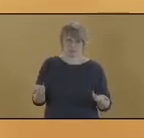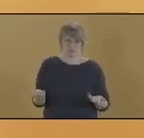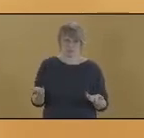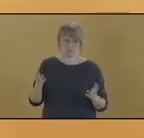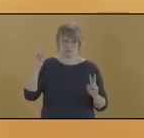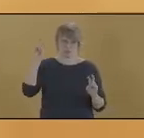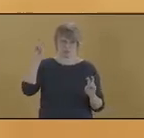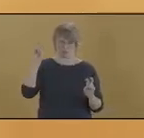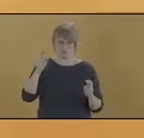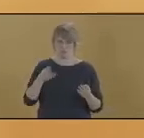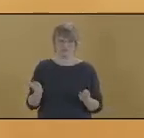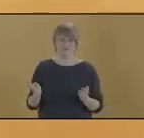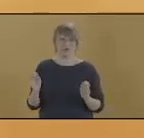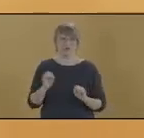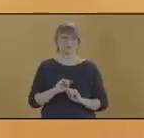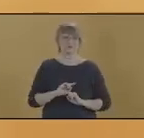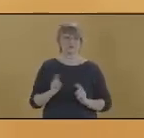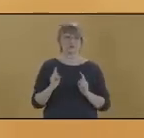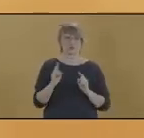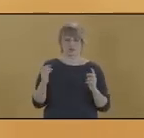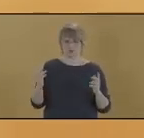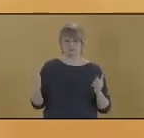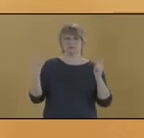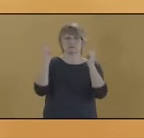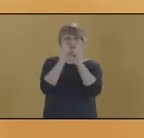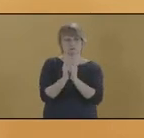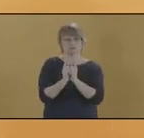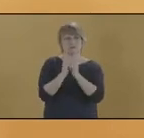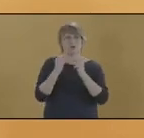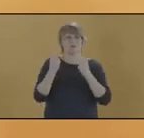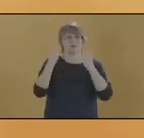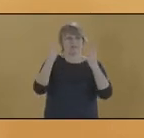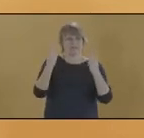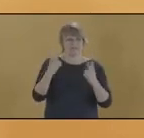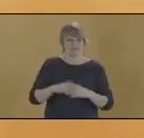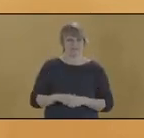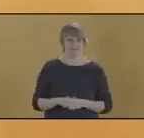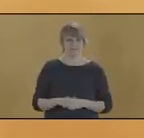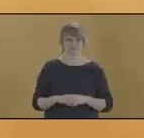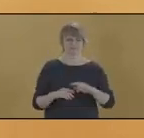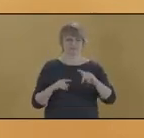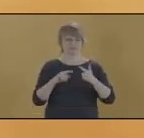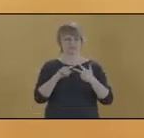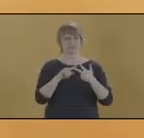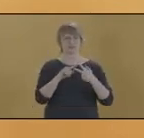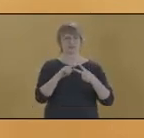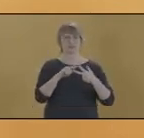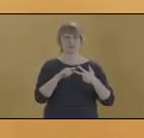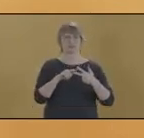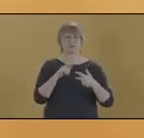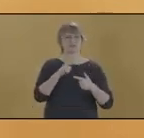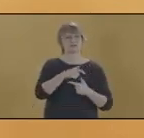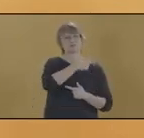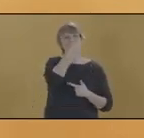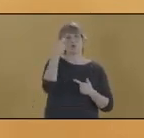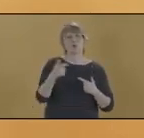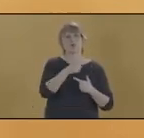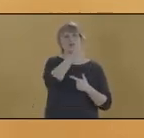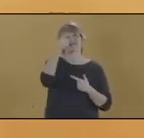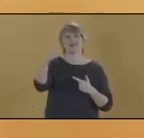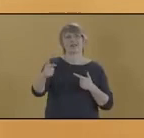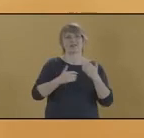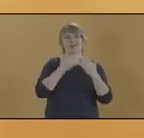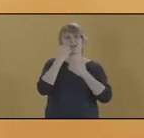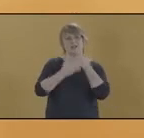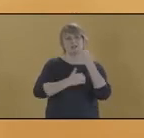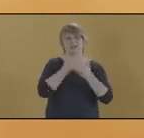Dann das zweite Thema sind Verschwörungserzählungen und ihre Gefahren. Also da gucken wir uns Narrative an, so Brückennarrative, was kommt denn immer wieder vor?